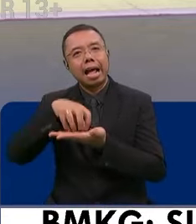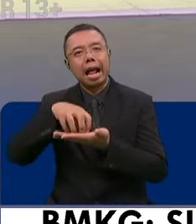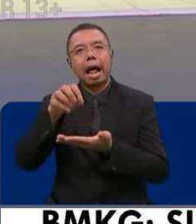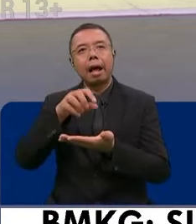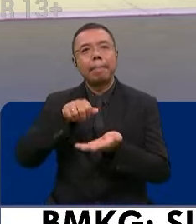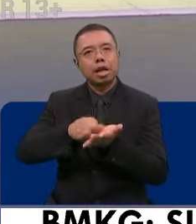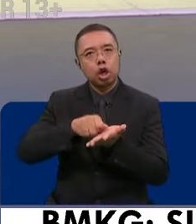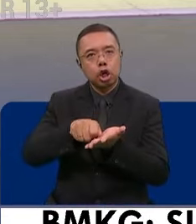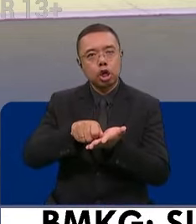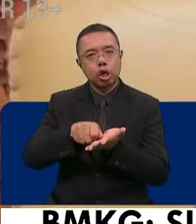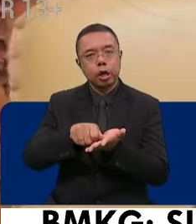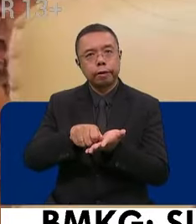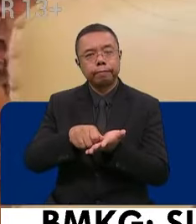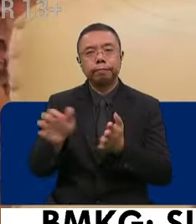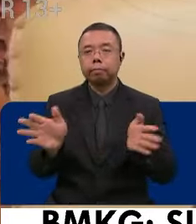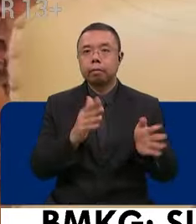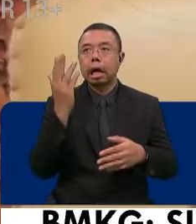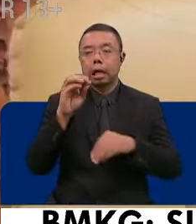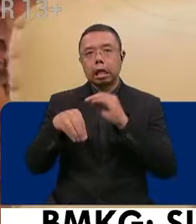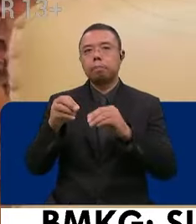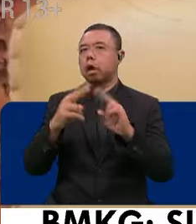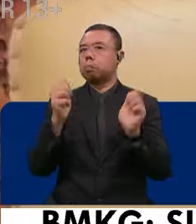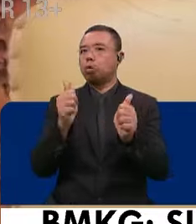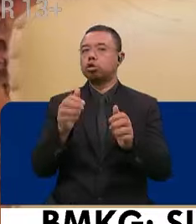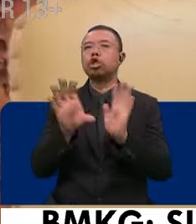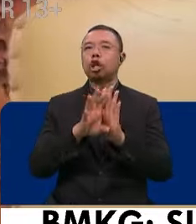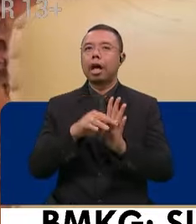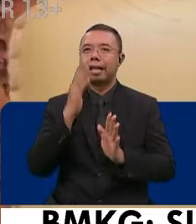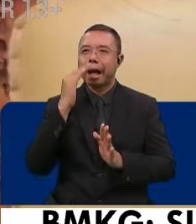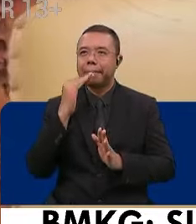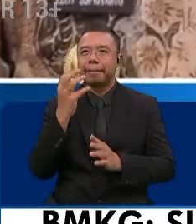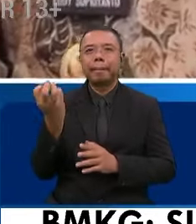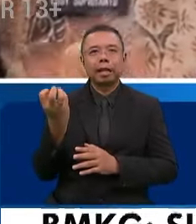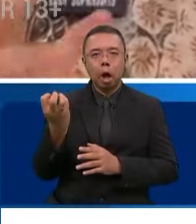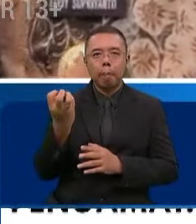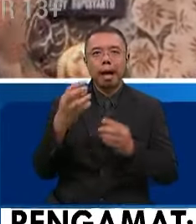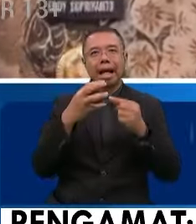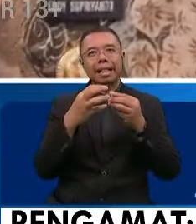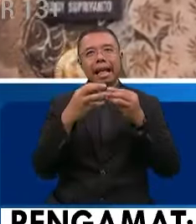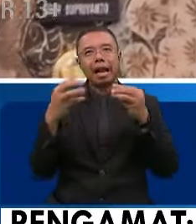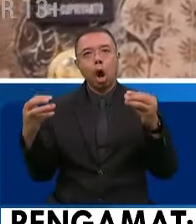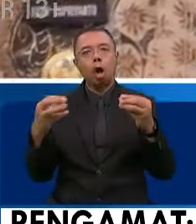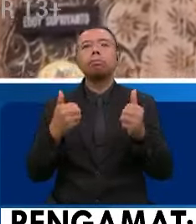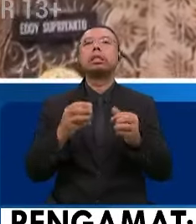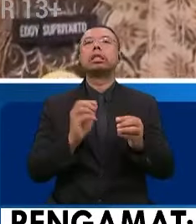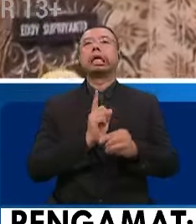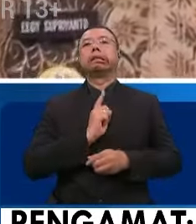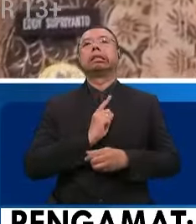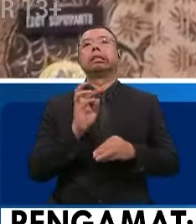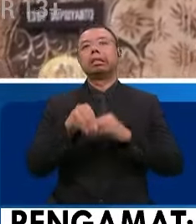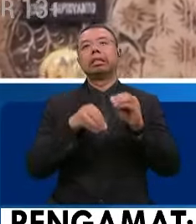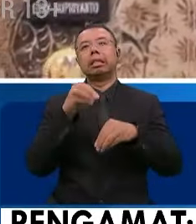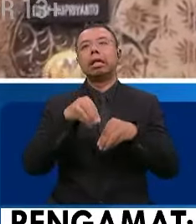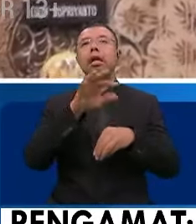Untuk yang penanaman tapi sangat signifikan karena seperti cabai, tomat, terong itu sebenarnya itu bisa ditanam di depan pekarangan, termasuk